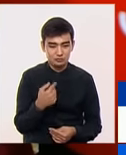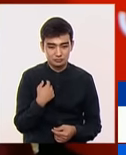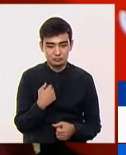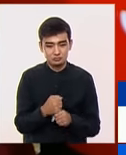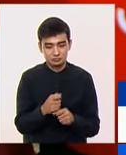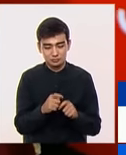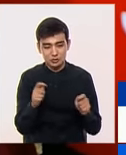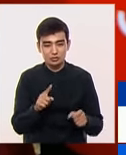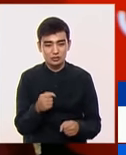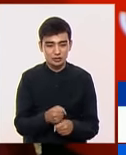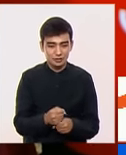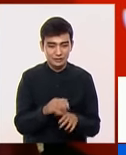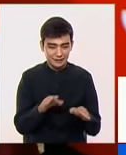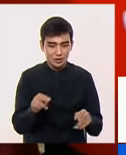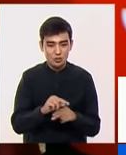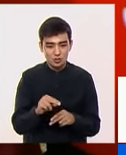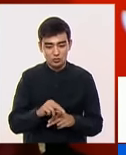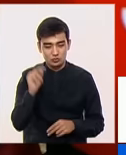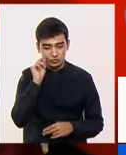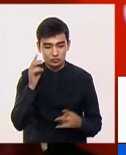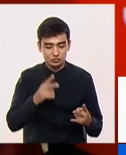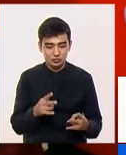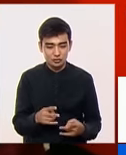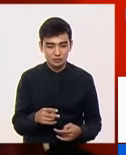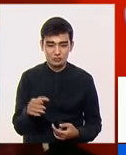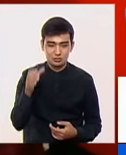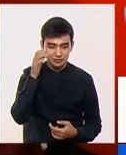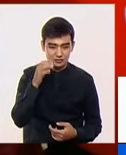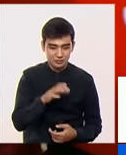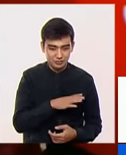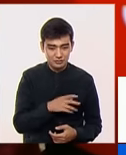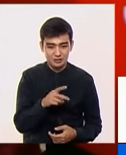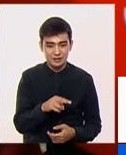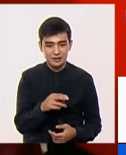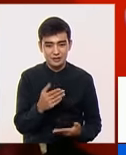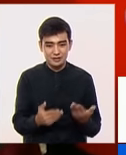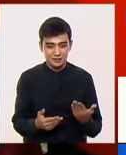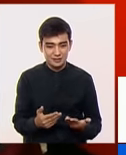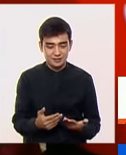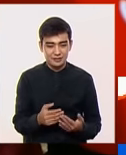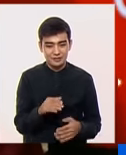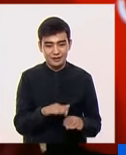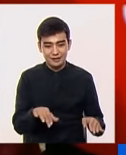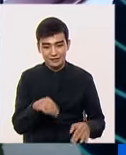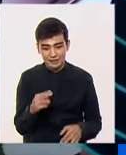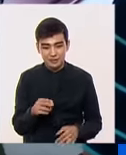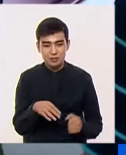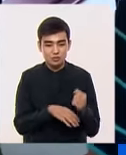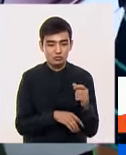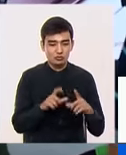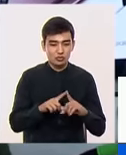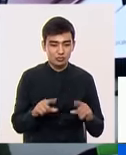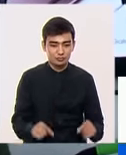а куда деваться надо чтобы дети учились уже было образование хоть и сначала садике а потом школе